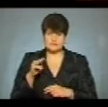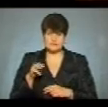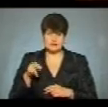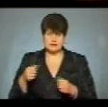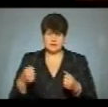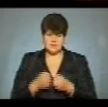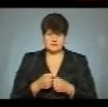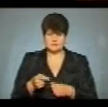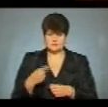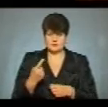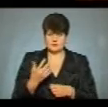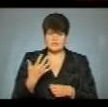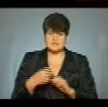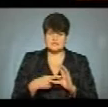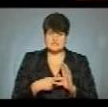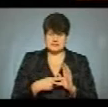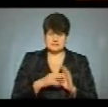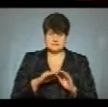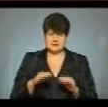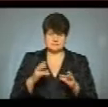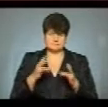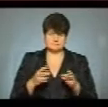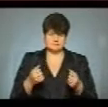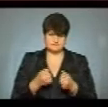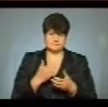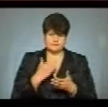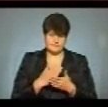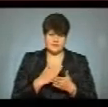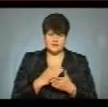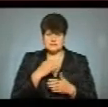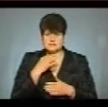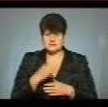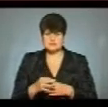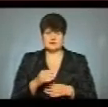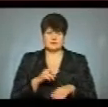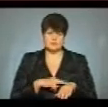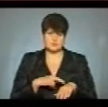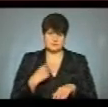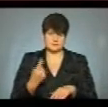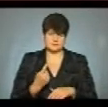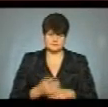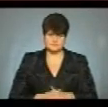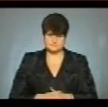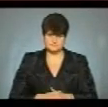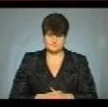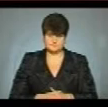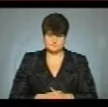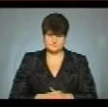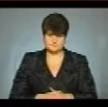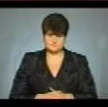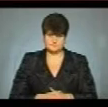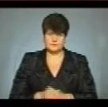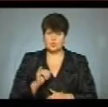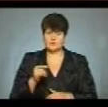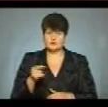на Тернопільщині. 57 неповнолітніх травмовано, повідомила речниця патрульної поліції області Катерина Басалига.